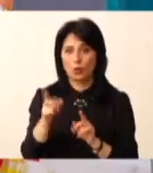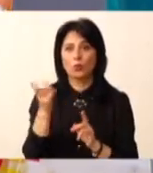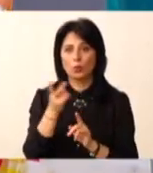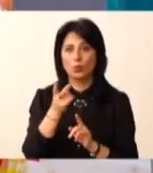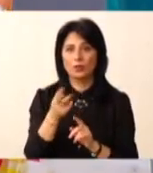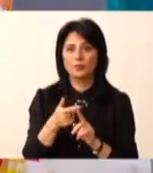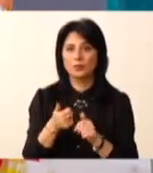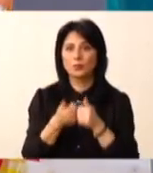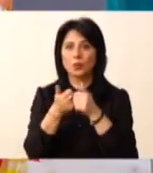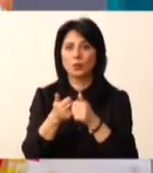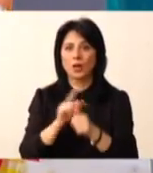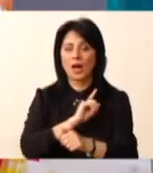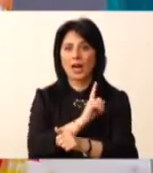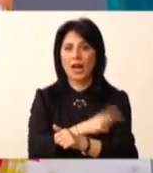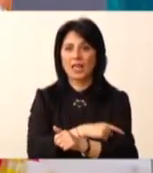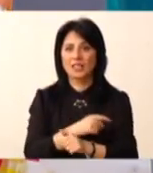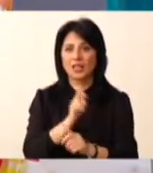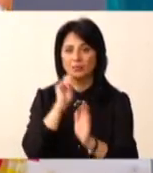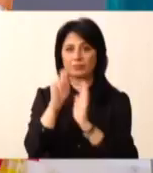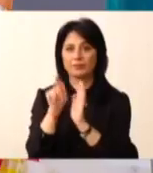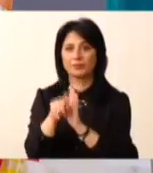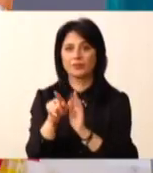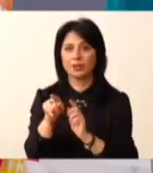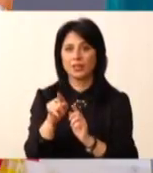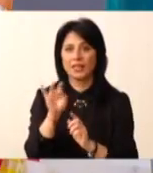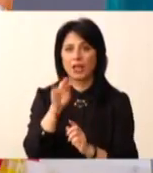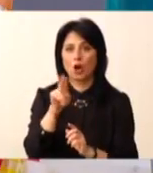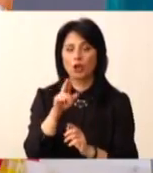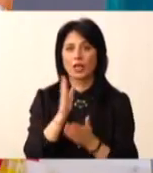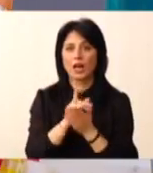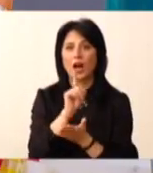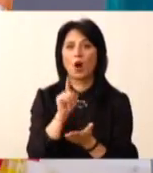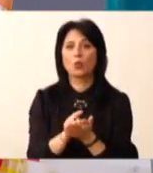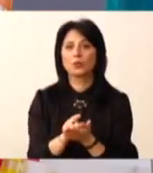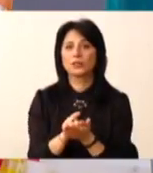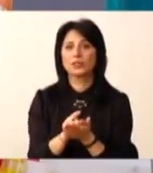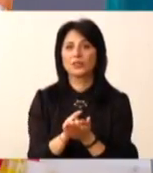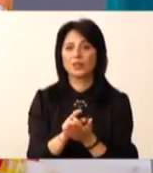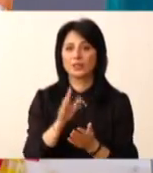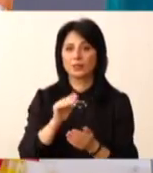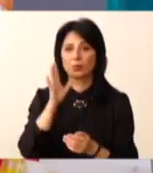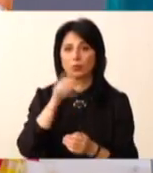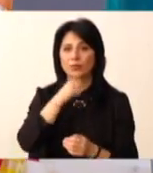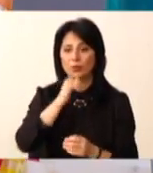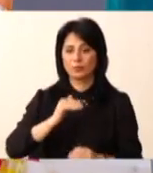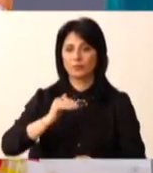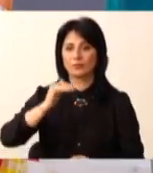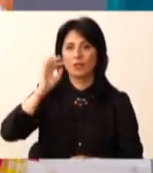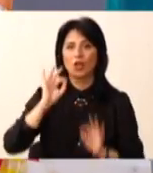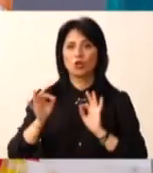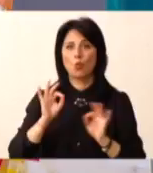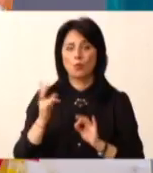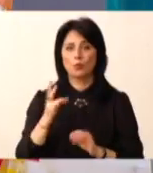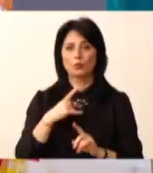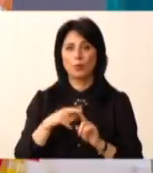როდესაც ხდება იოდის გაძლიერებული მოხმარება, ვინაიდან იოდი არის აუცილებელი ზრდის პროცესების ნორმალური